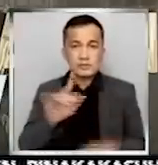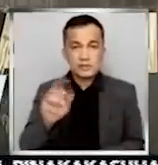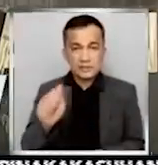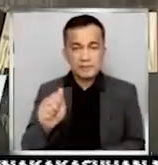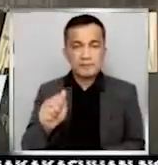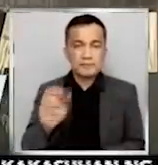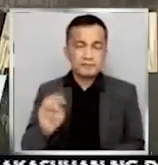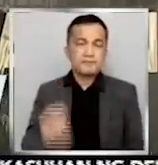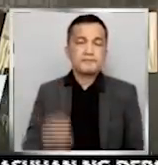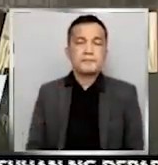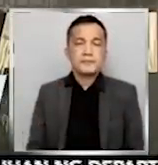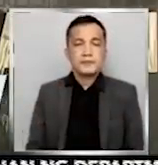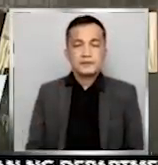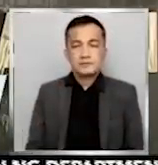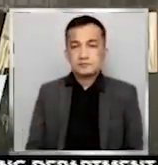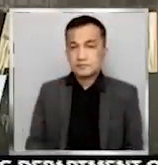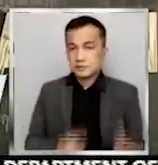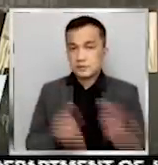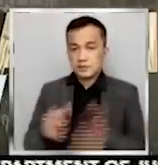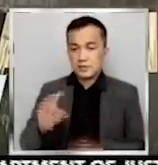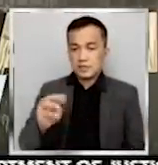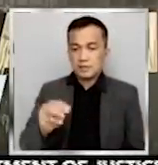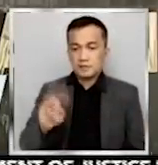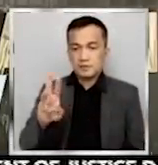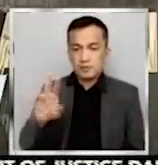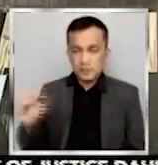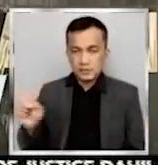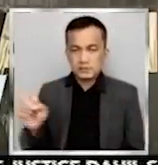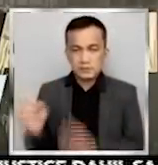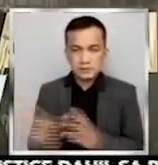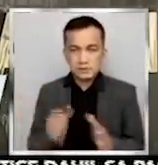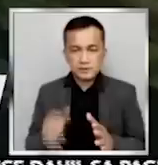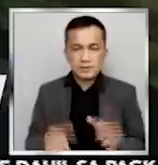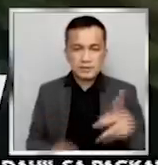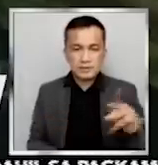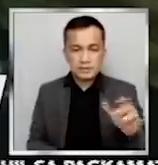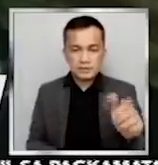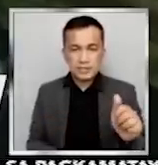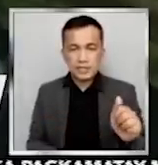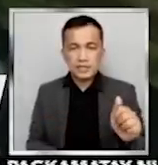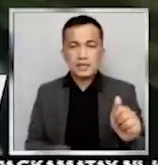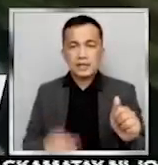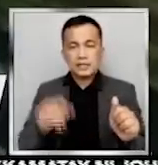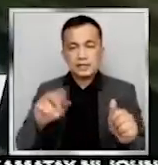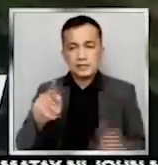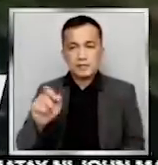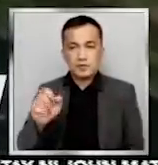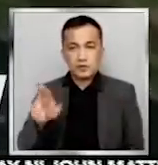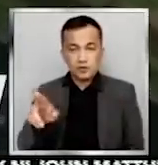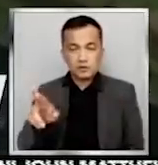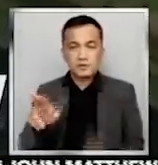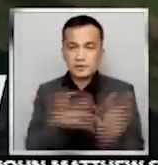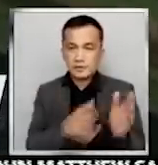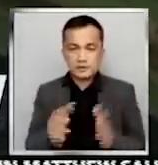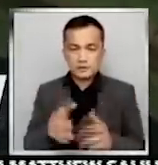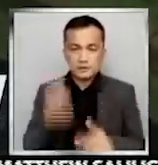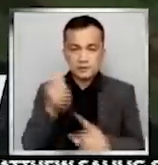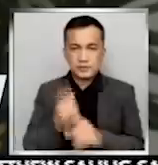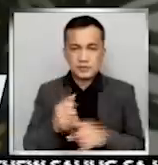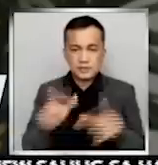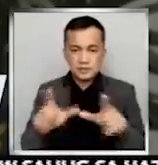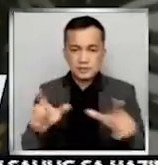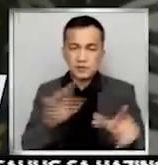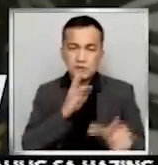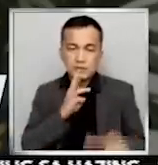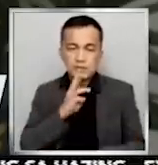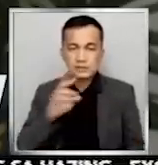na ito ng MWSS, Pag-asa at National Power Corporation sakaling maapektuhan ang level ng tubig sa mga dam.